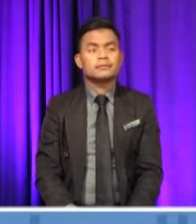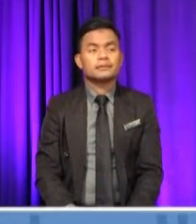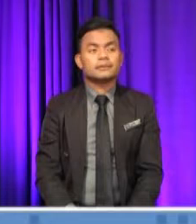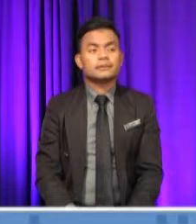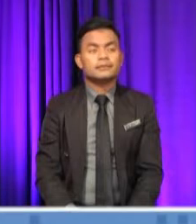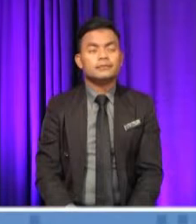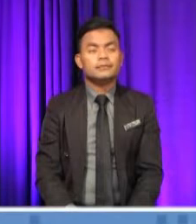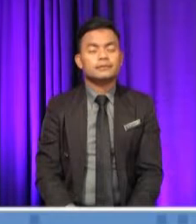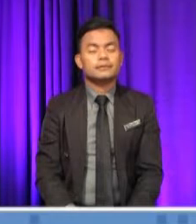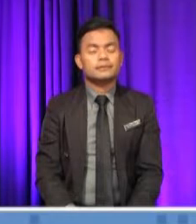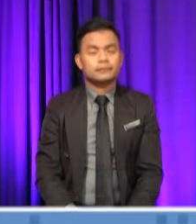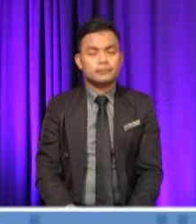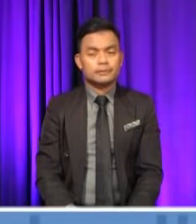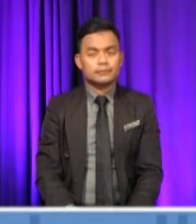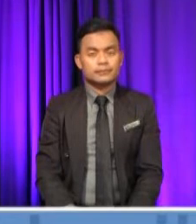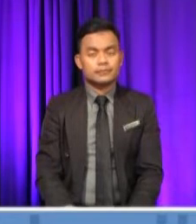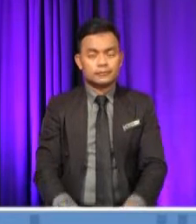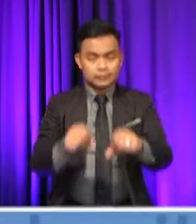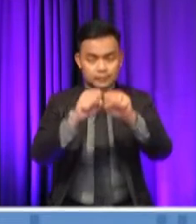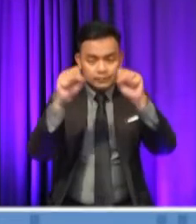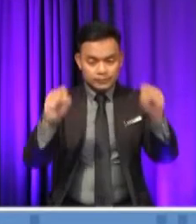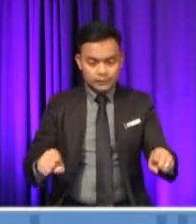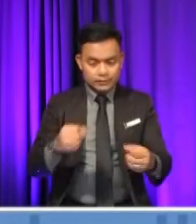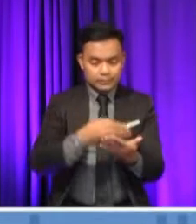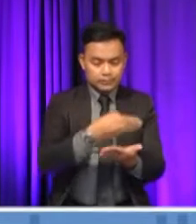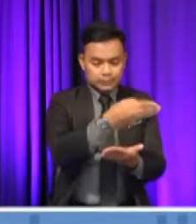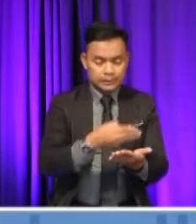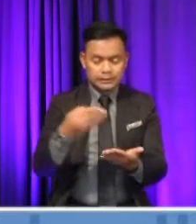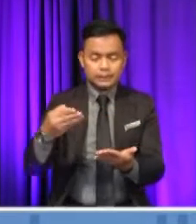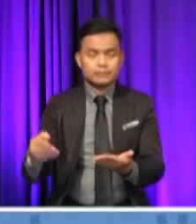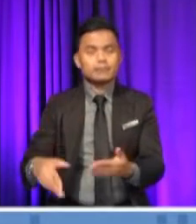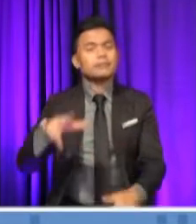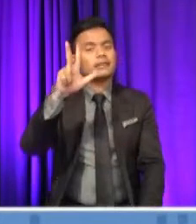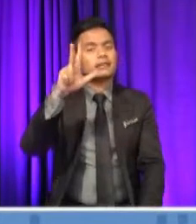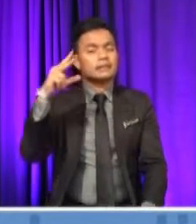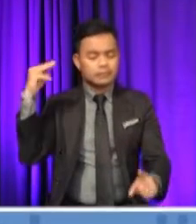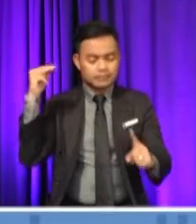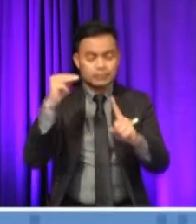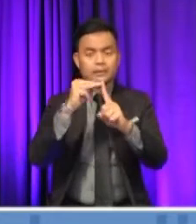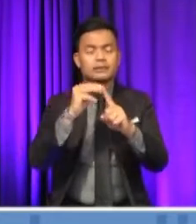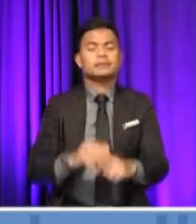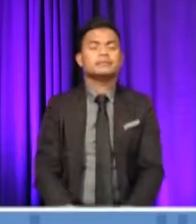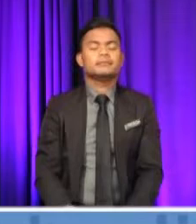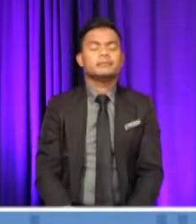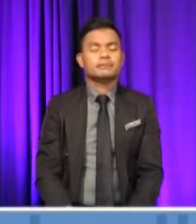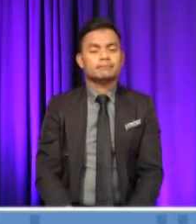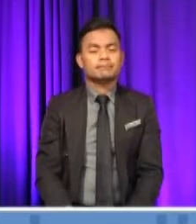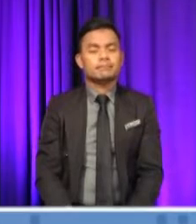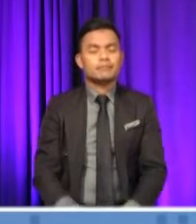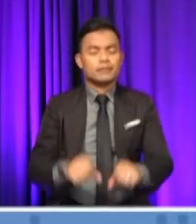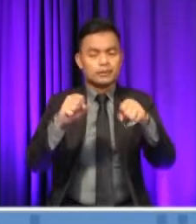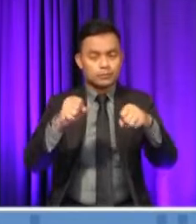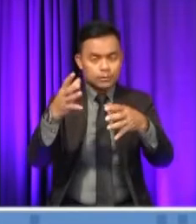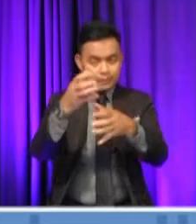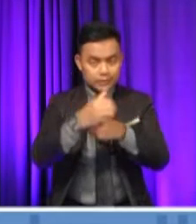Okey, seterusnya sistem pengagihan. Okey, bagus. 3 markah untuk 3 Syaira. markah. Okey, macam ni boleh dapat A ni